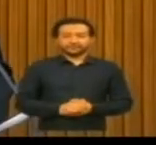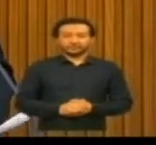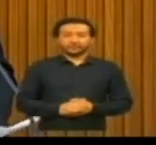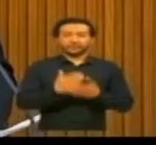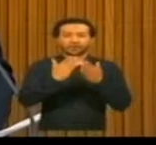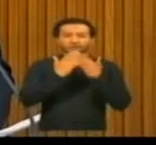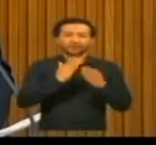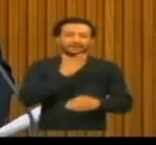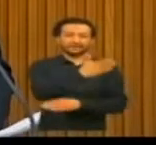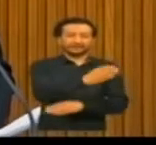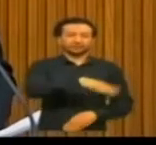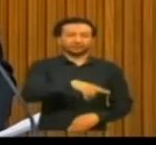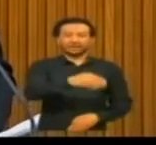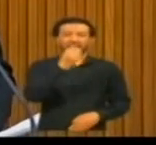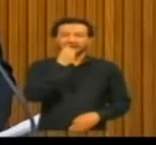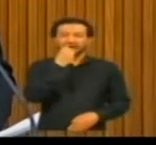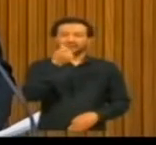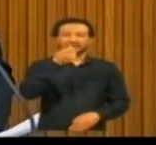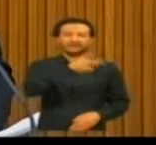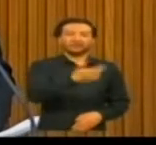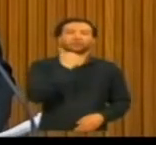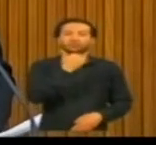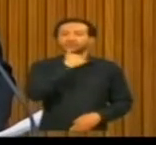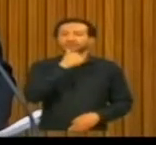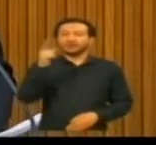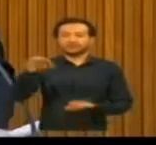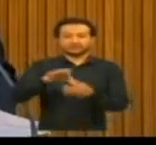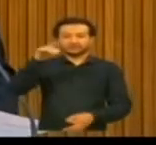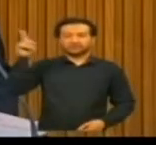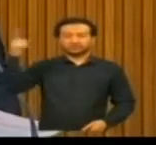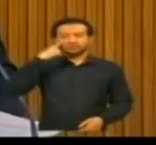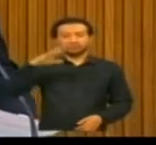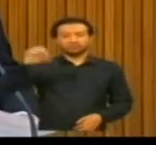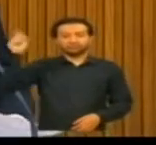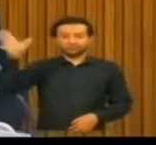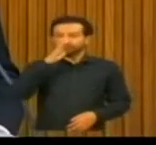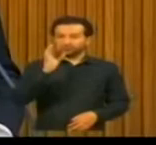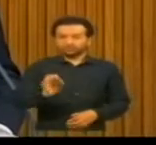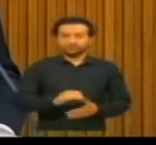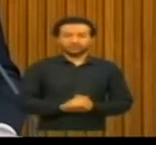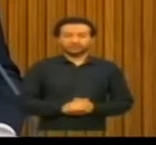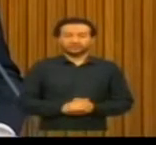Okula giden çocuğuna harçlık veremeyen bir babanın dramını acaba iktidar sahipleri biliyorlar mı?